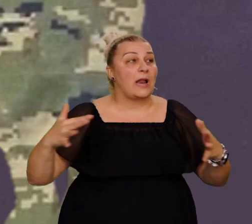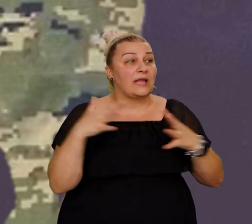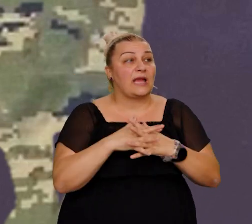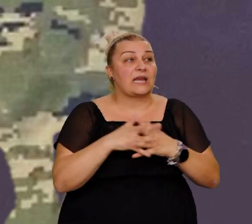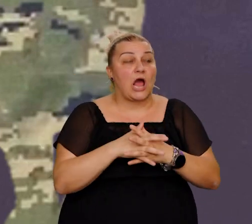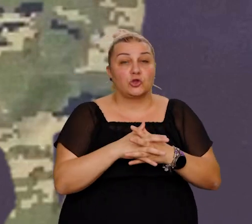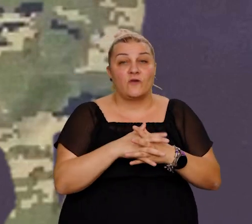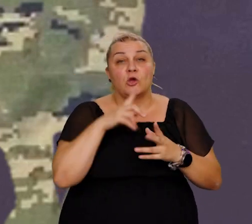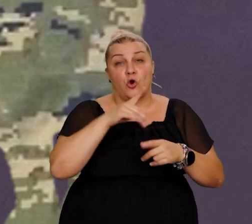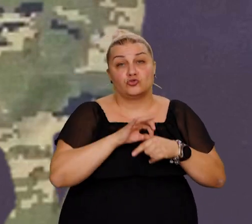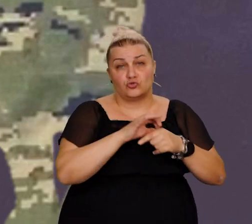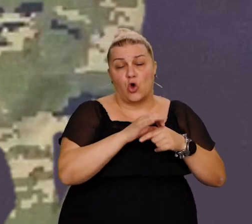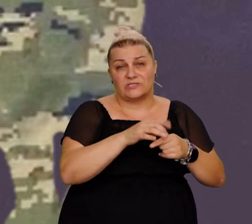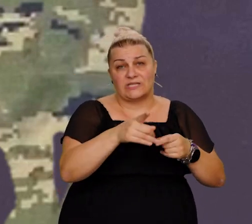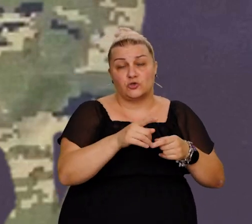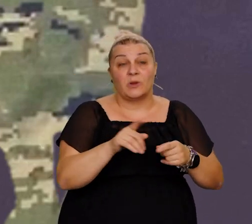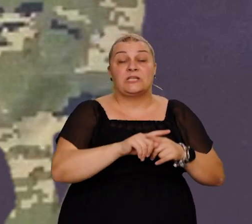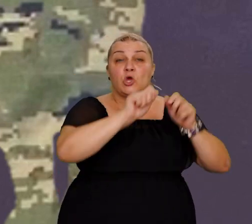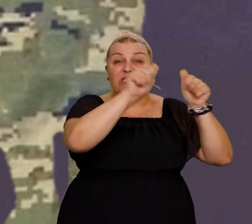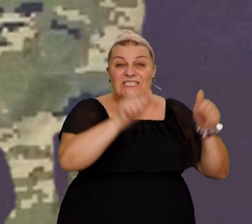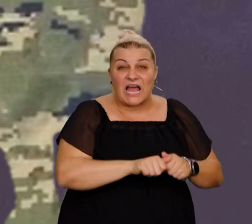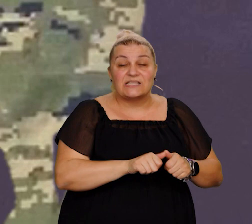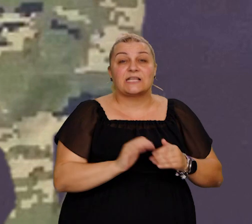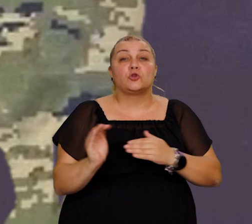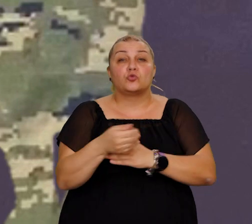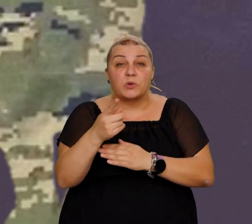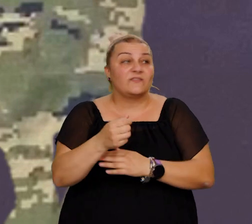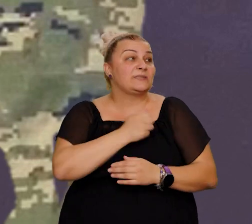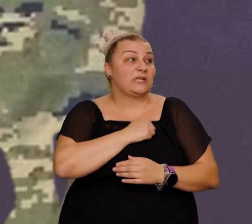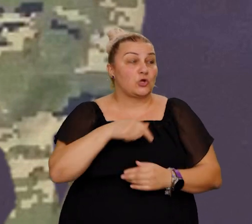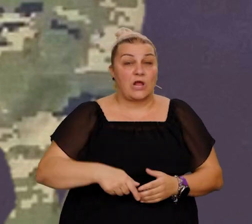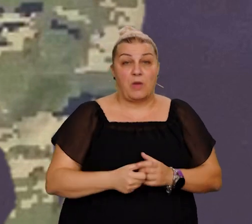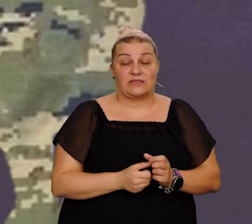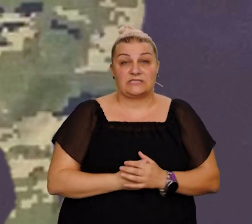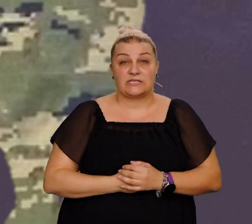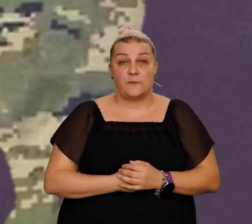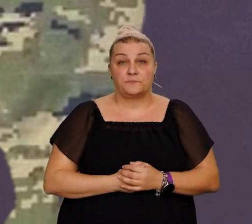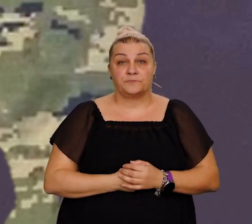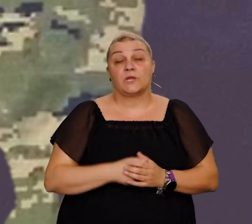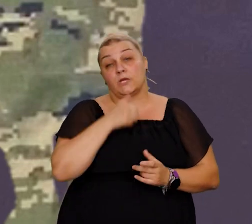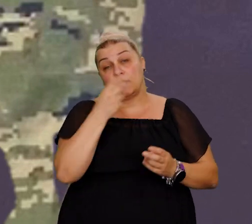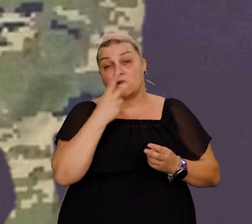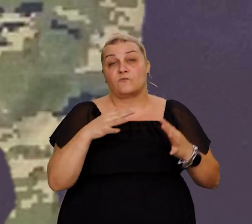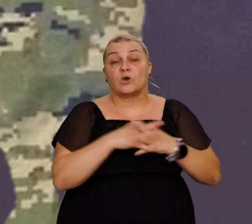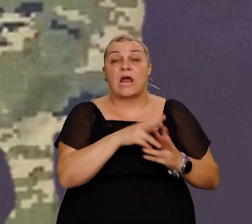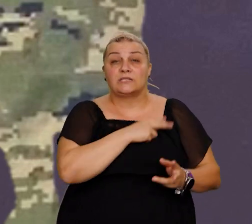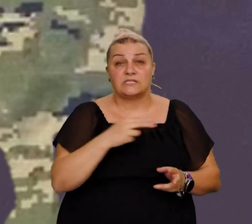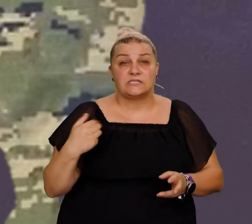glavni gradovi županija, vezano za Istarsku županiju, Dubrovačko-neretvansku, Splitsko-dalmatinsku i grad